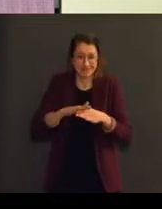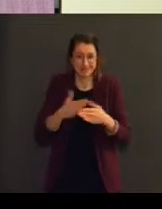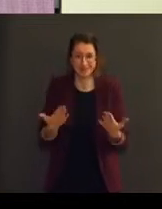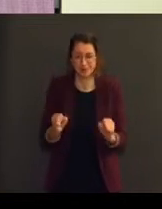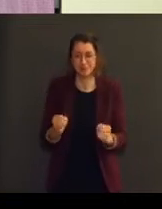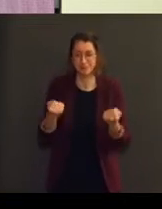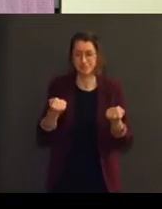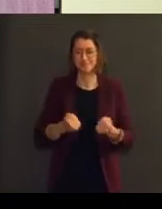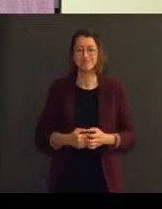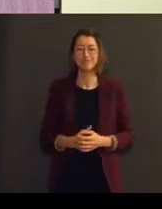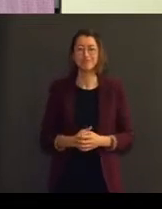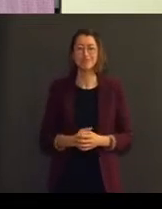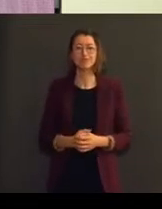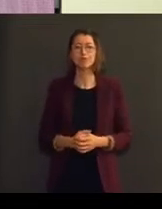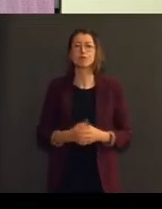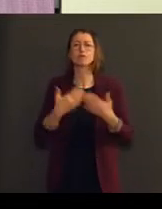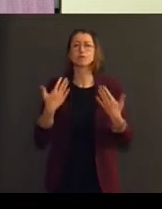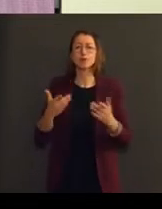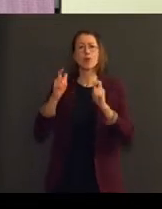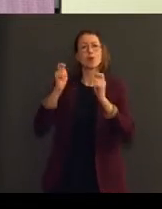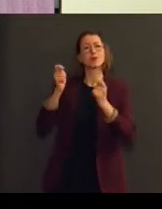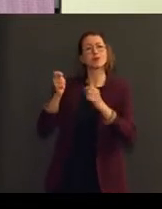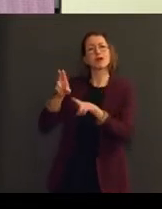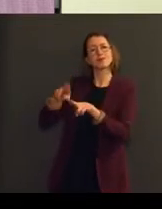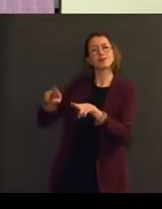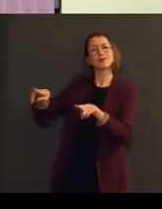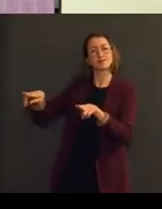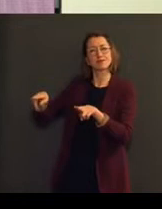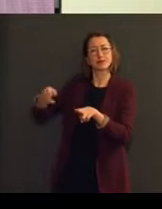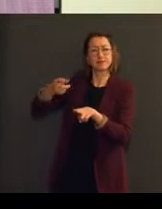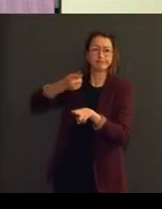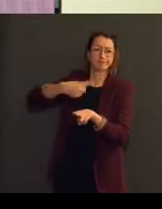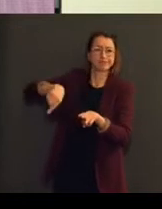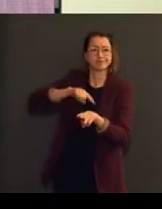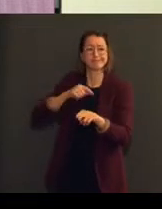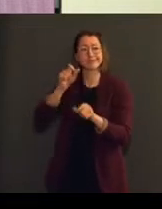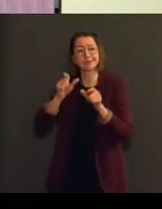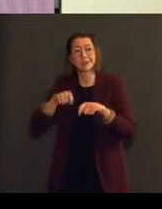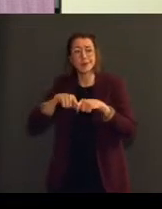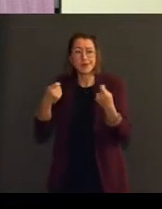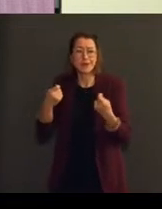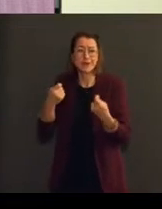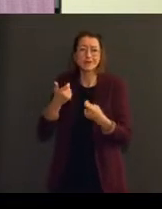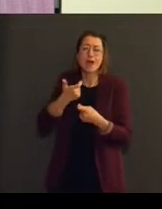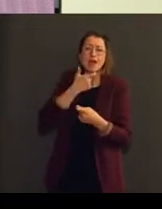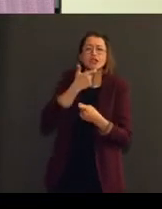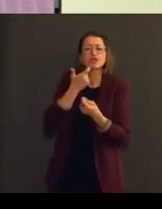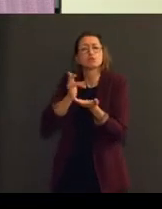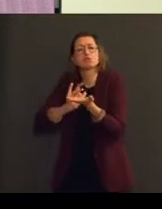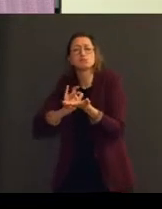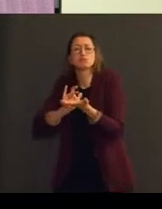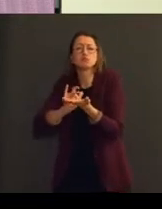actuellement à l'hôpital, il y a pas mal de jeunes seniors ou de personnes d'âge moyen, ça veut dire dans la quarantaine,